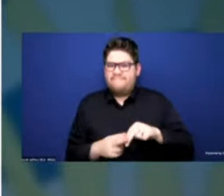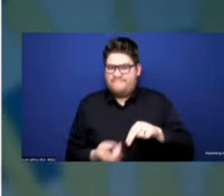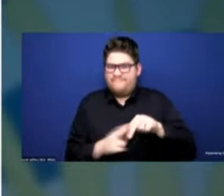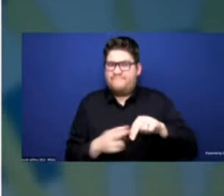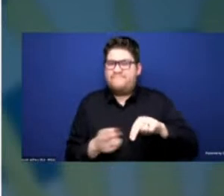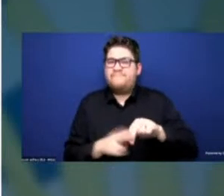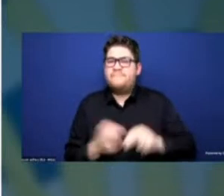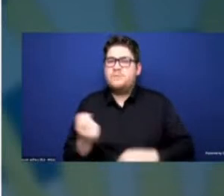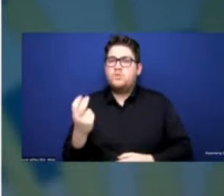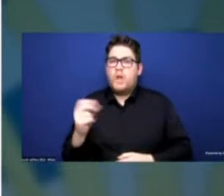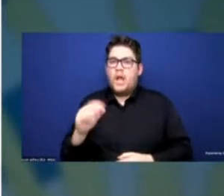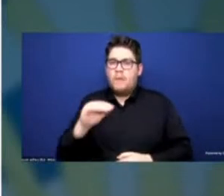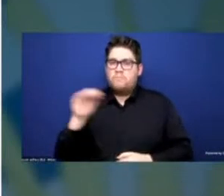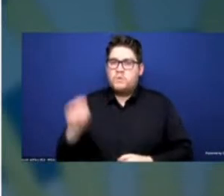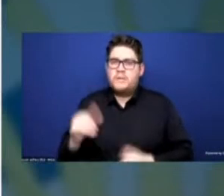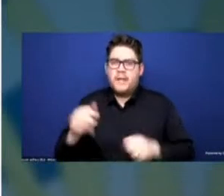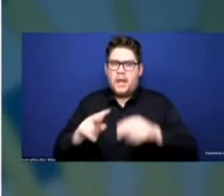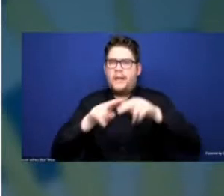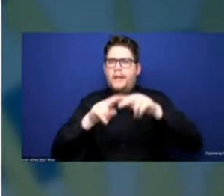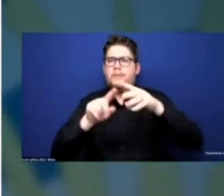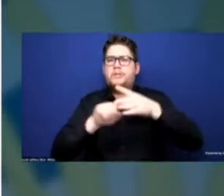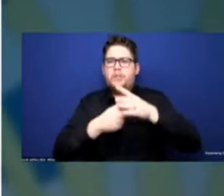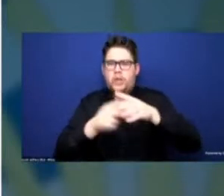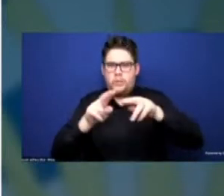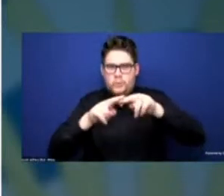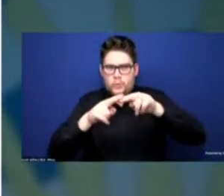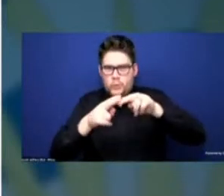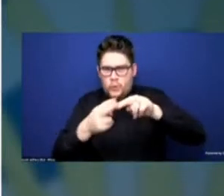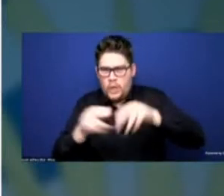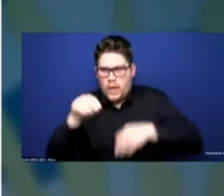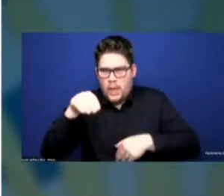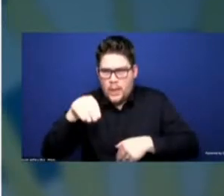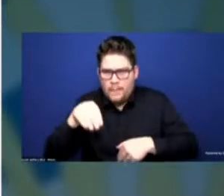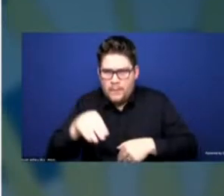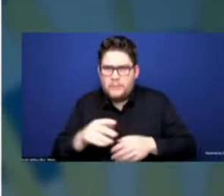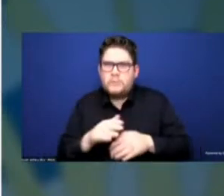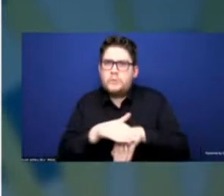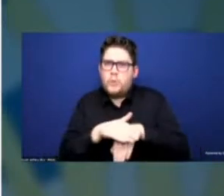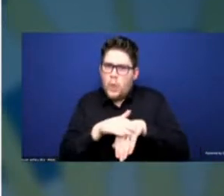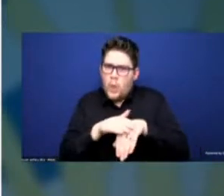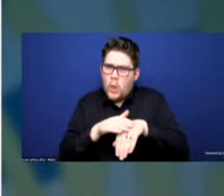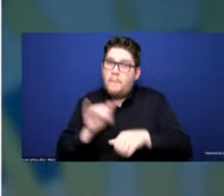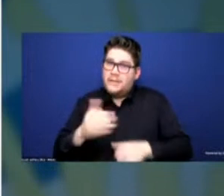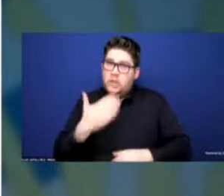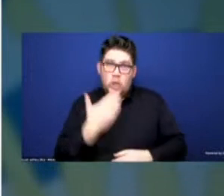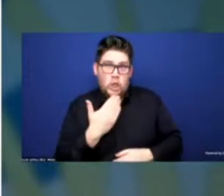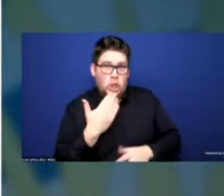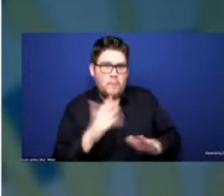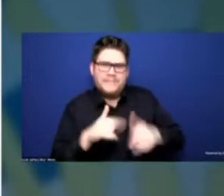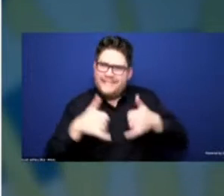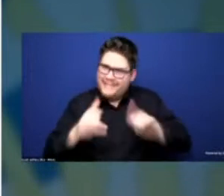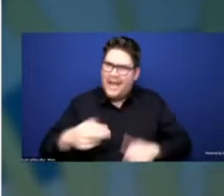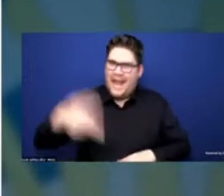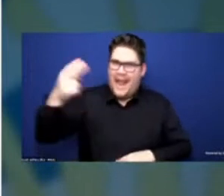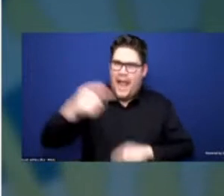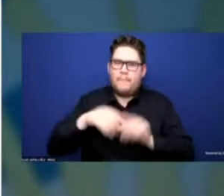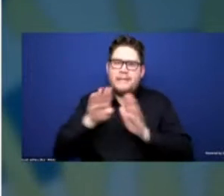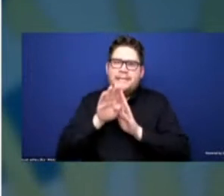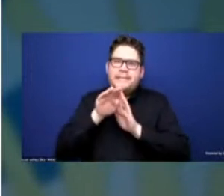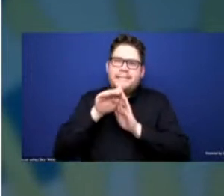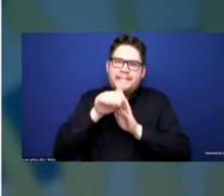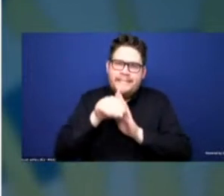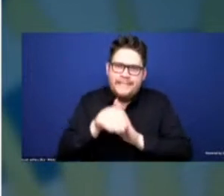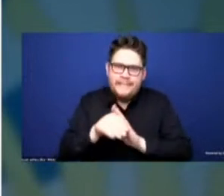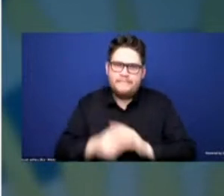is good news, but the numbers are still, of course, very high. 虽然他说数字很高，但是呢已经看出来